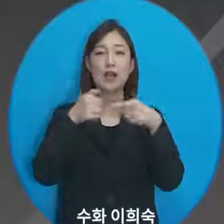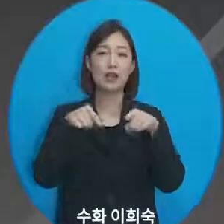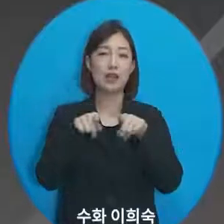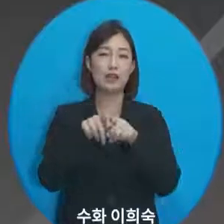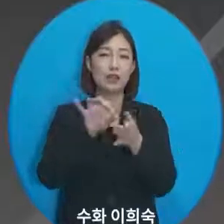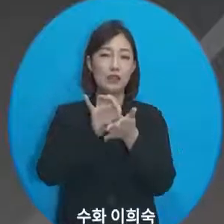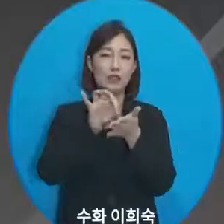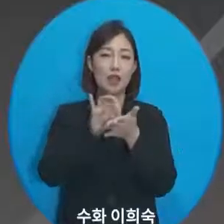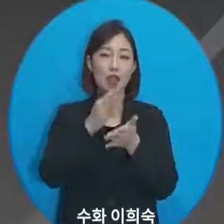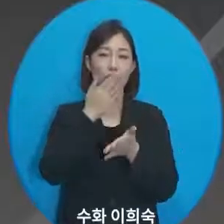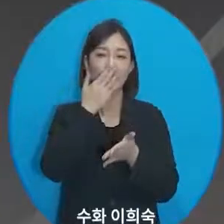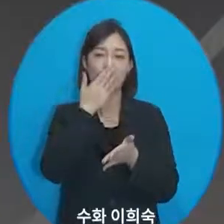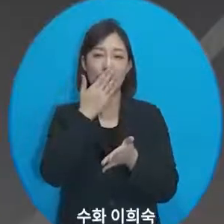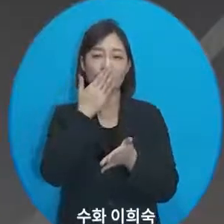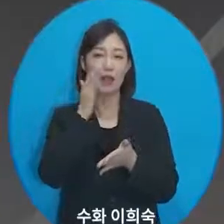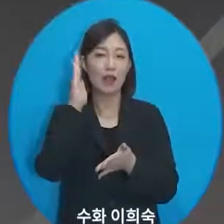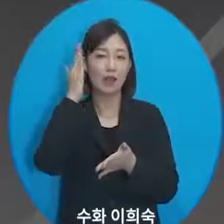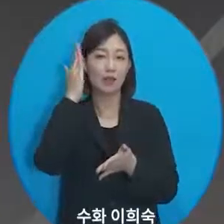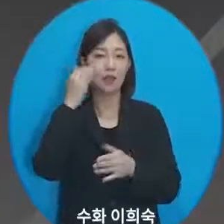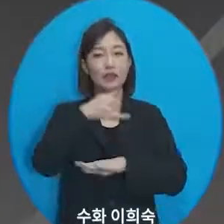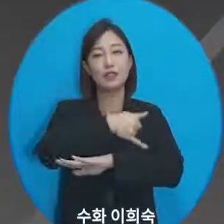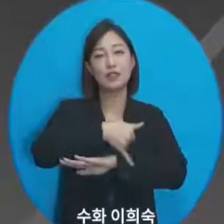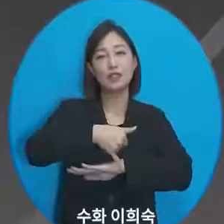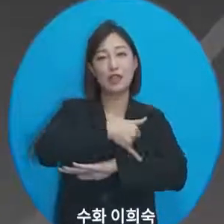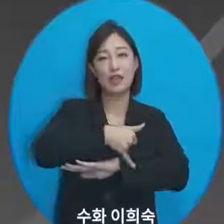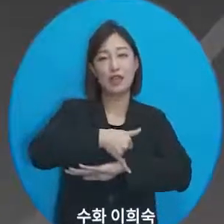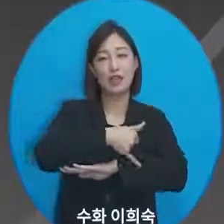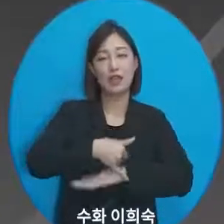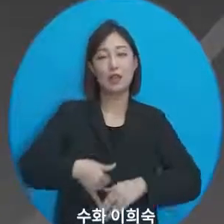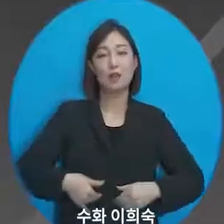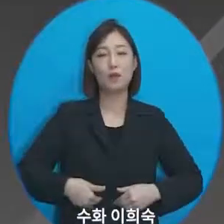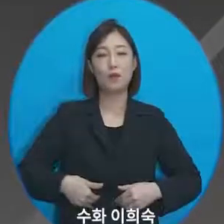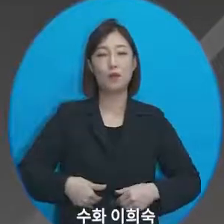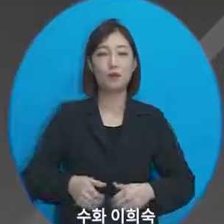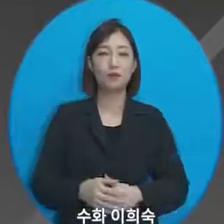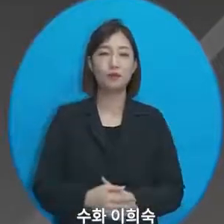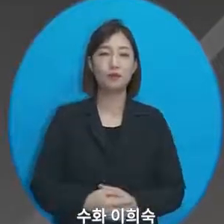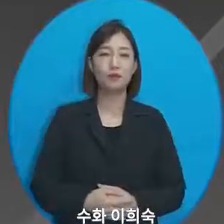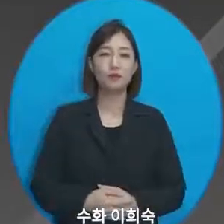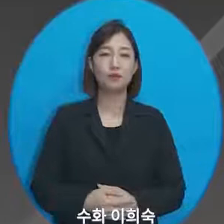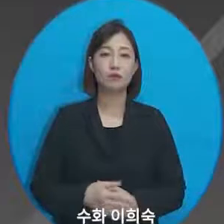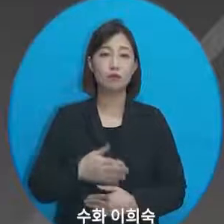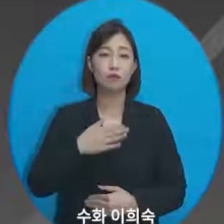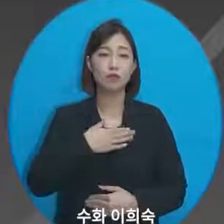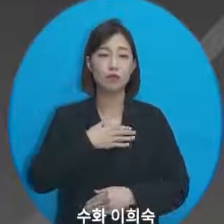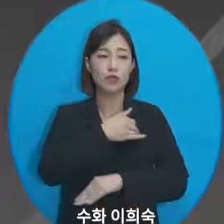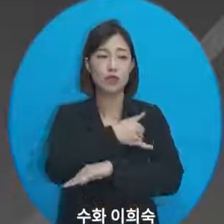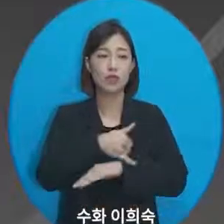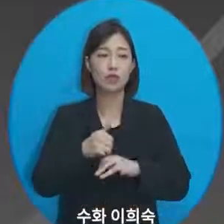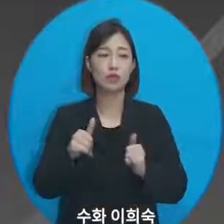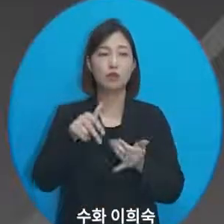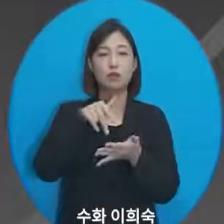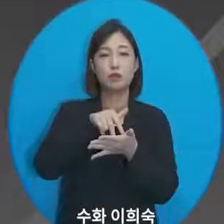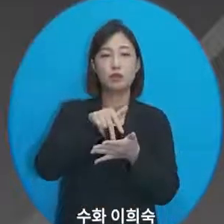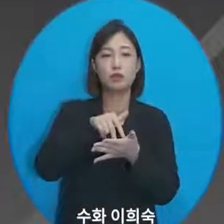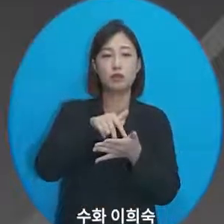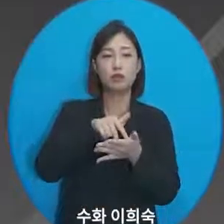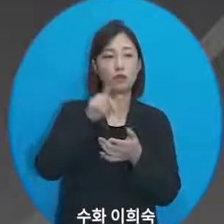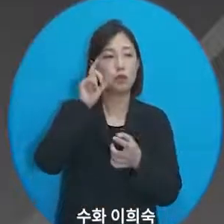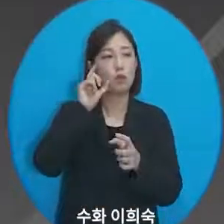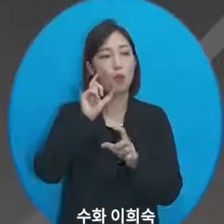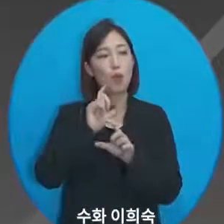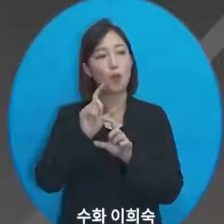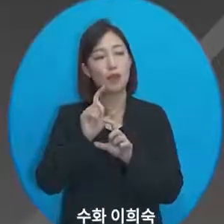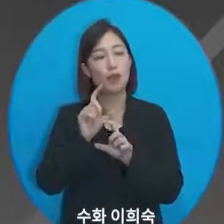수 있는, 그렇지만 명확하게 구분될 수 있는 그러한 공간을 우리가 어떻게 제공해 줄 수 있을까? 바로 유니버셜